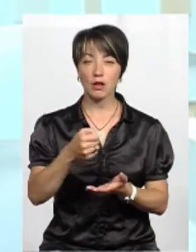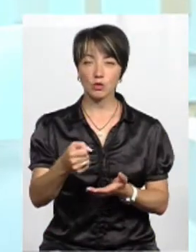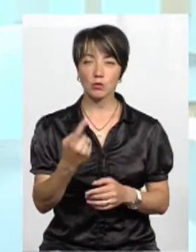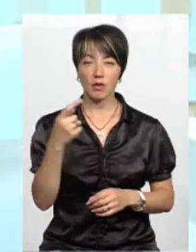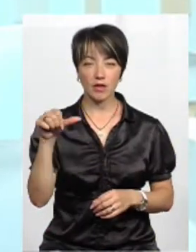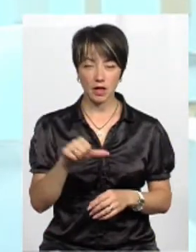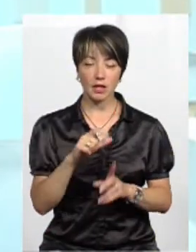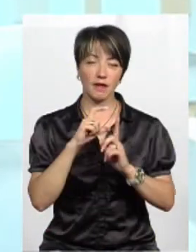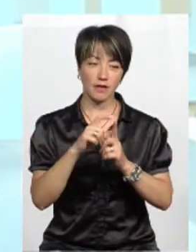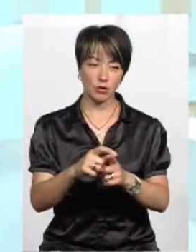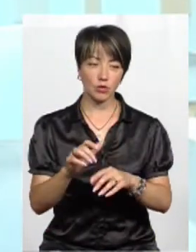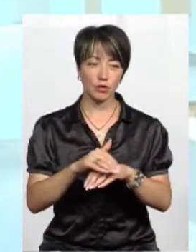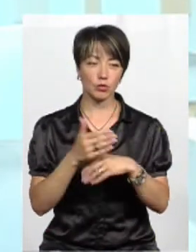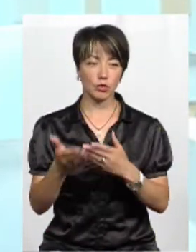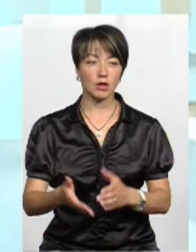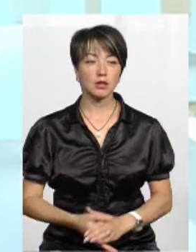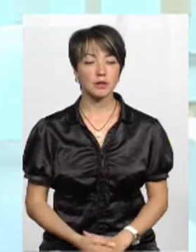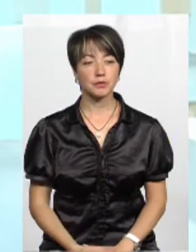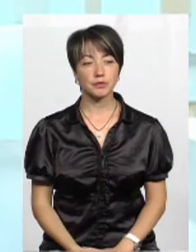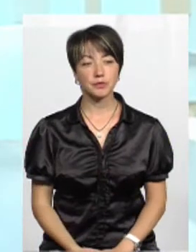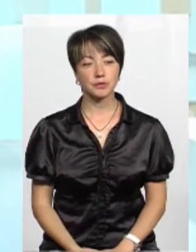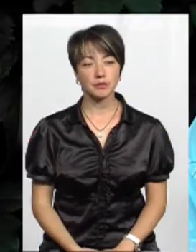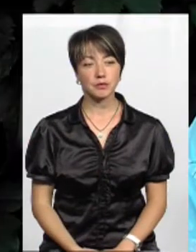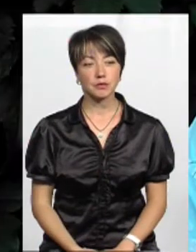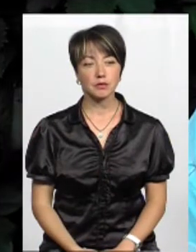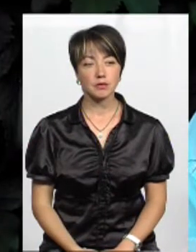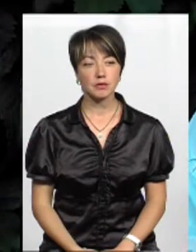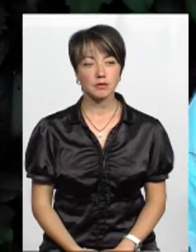по хвилині будете мати для відповідей. Прошу перше.